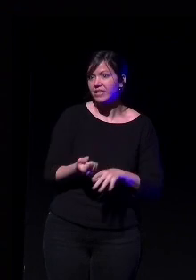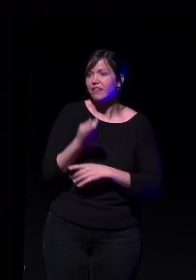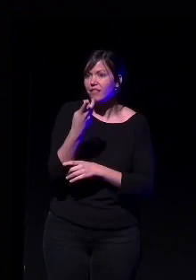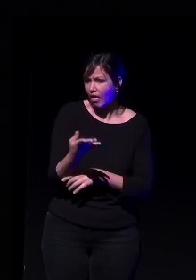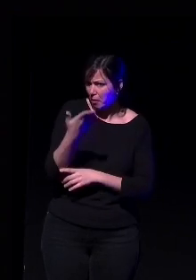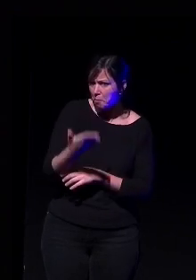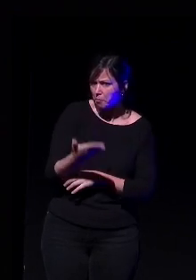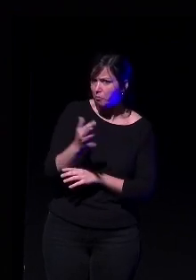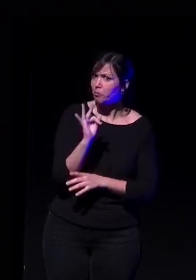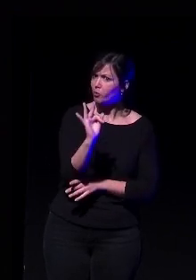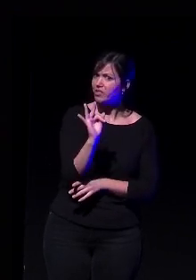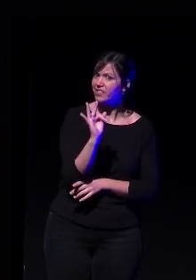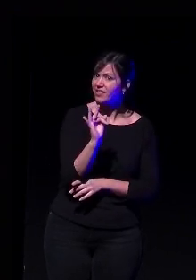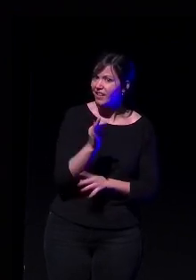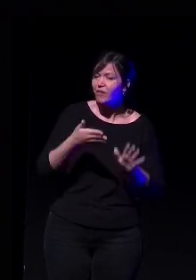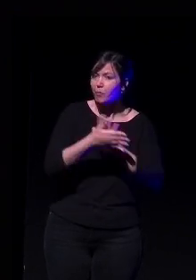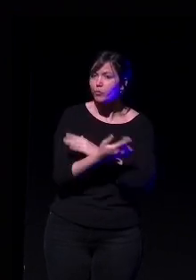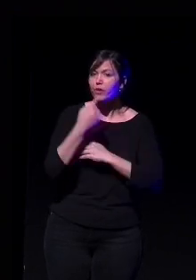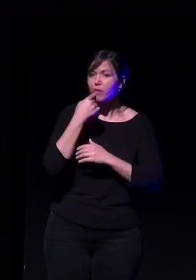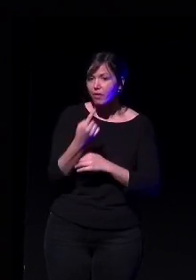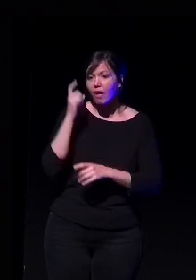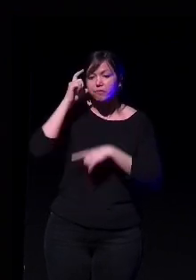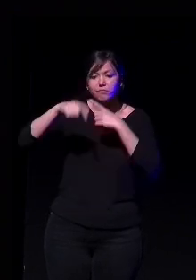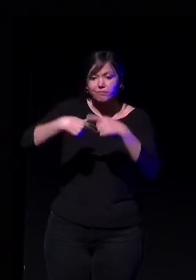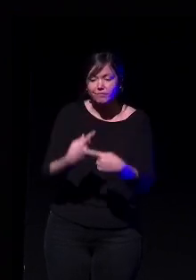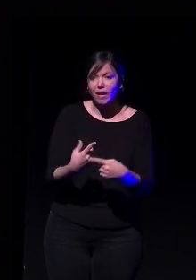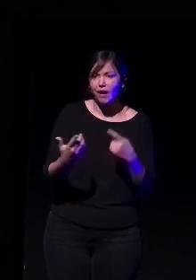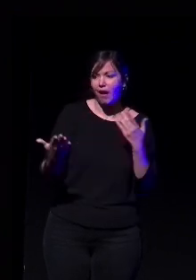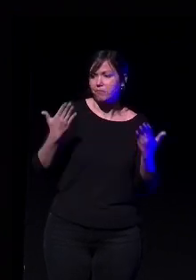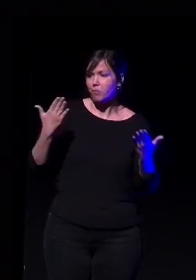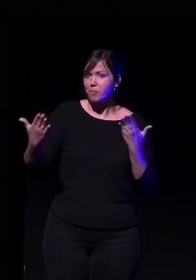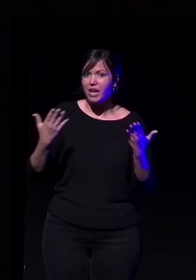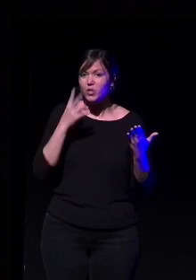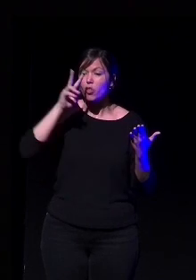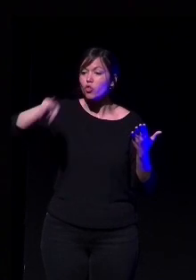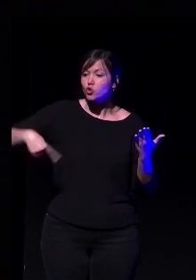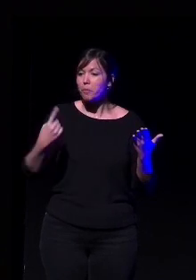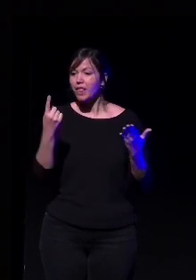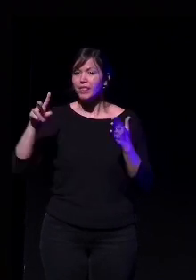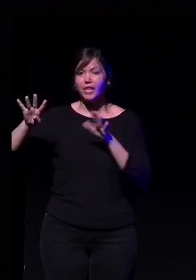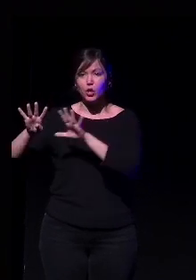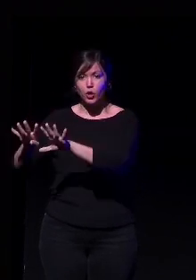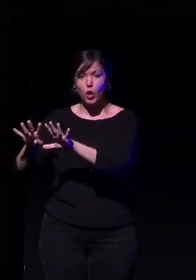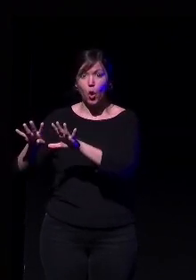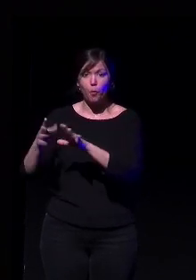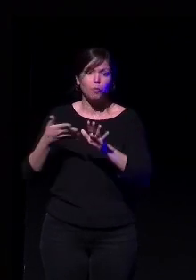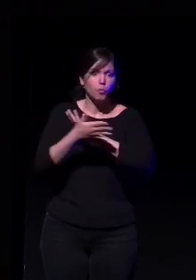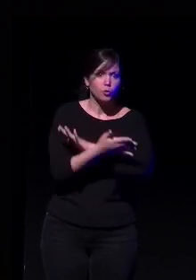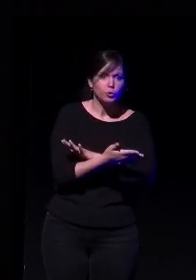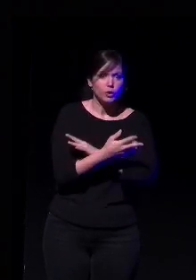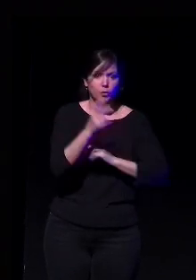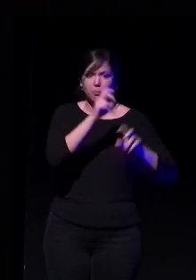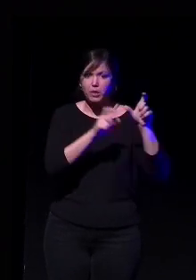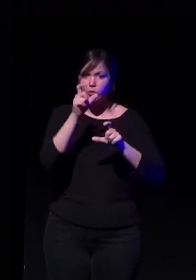molt positives, ja que milloren i amb escreix les del 2019, en un 19% pel que fa a les arribades i en